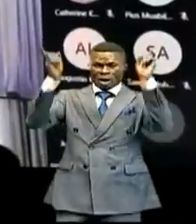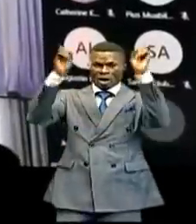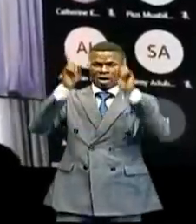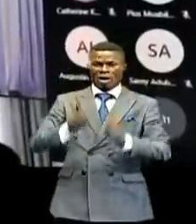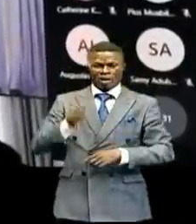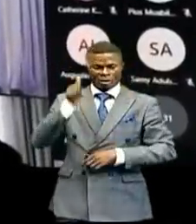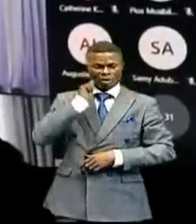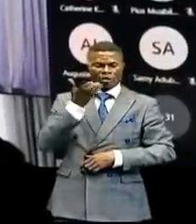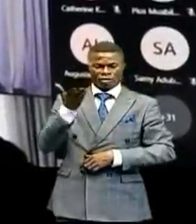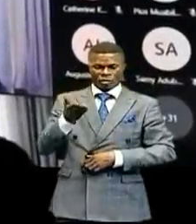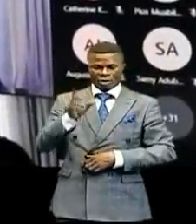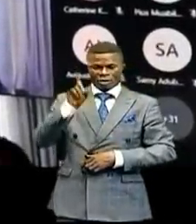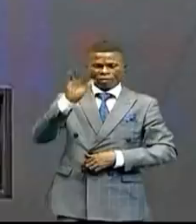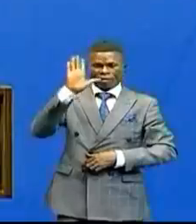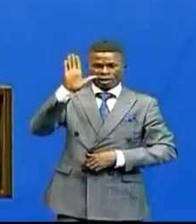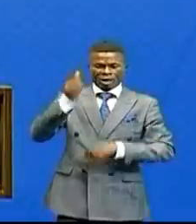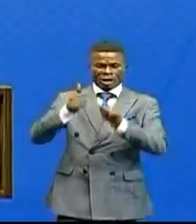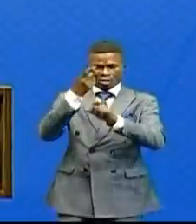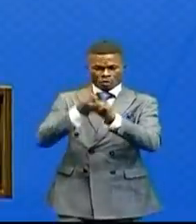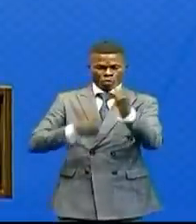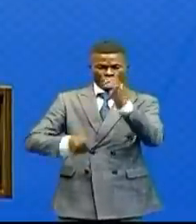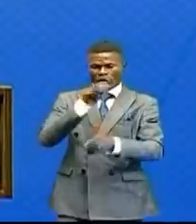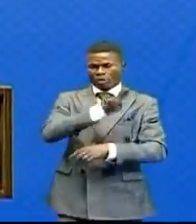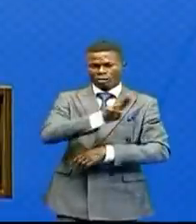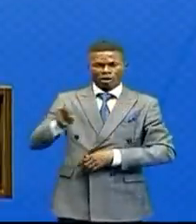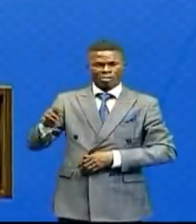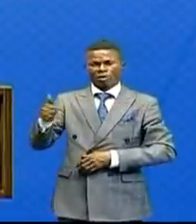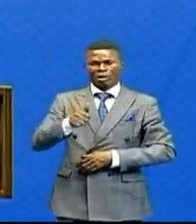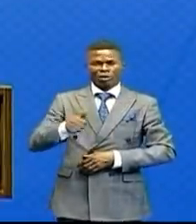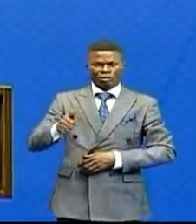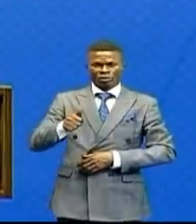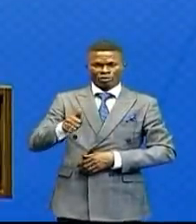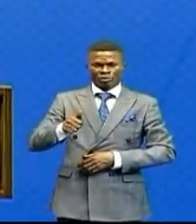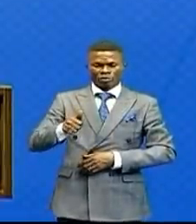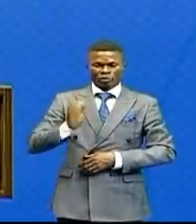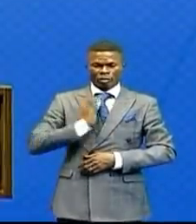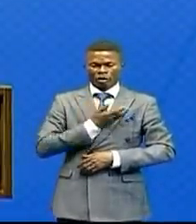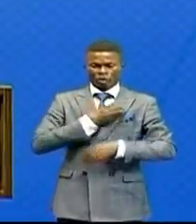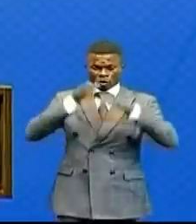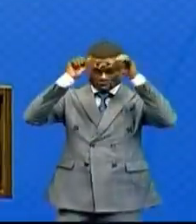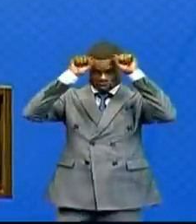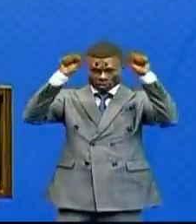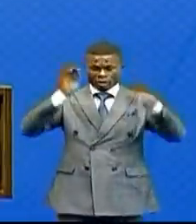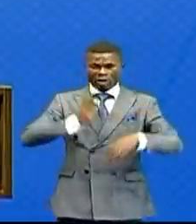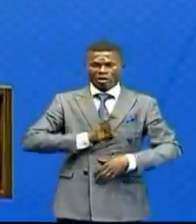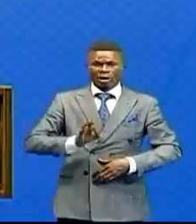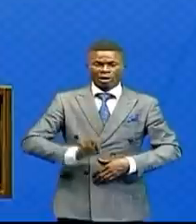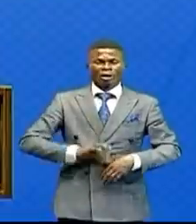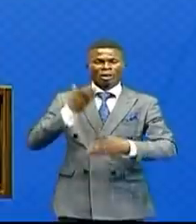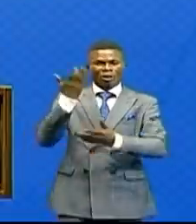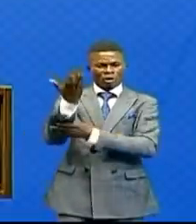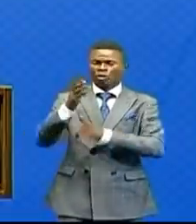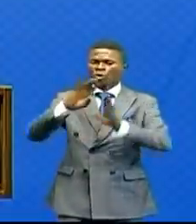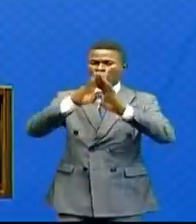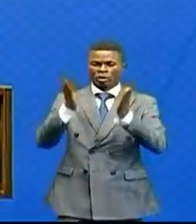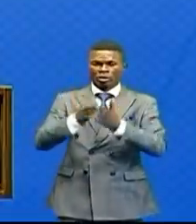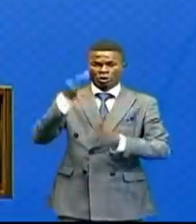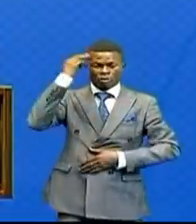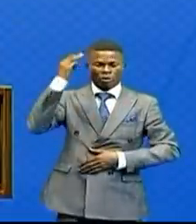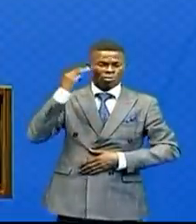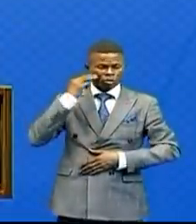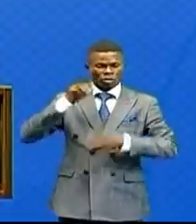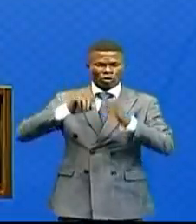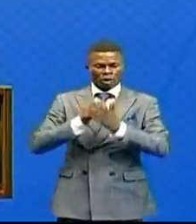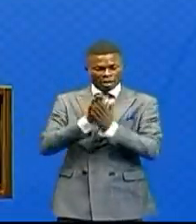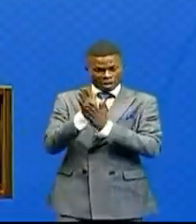tiendra, elle, le 25 novembre 2021. Le président de la République a demandé à tous les ministres